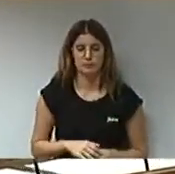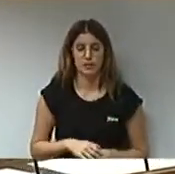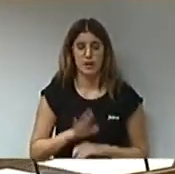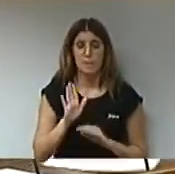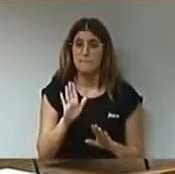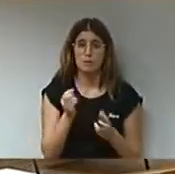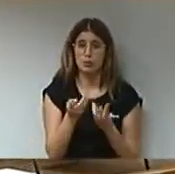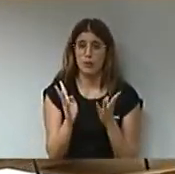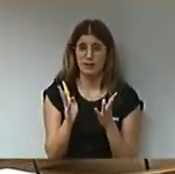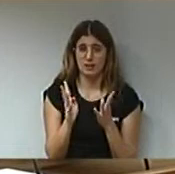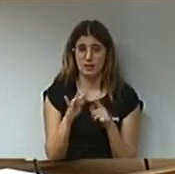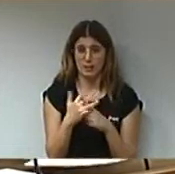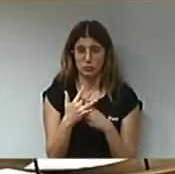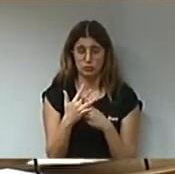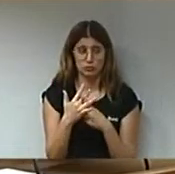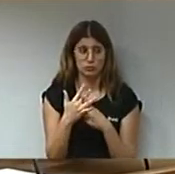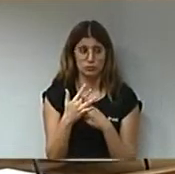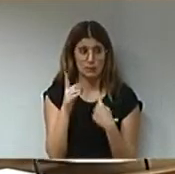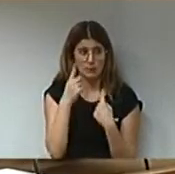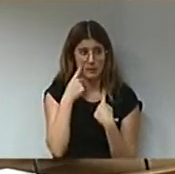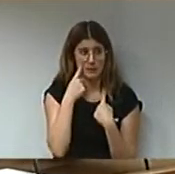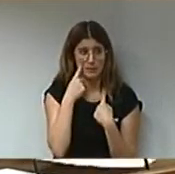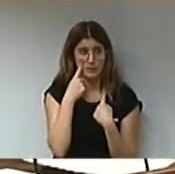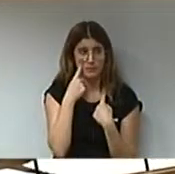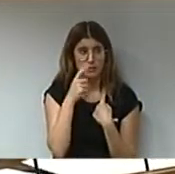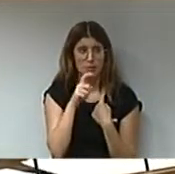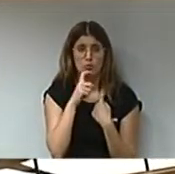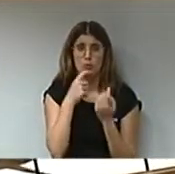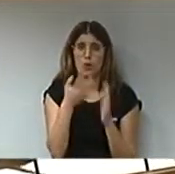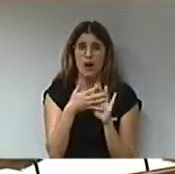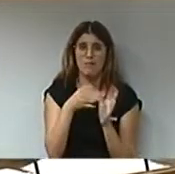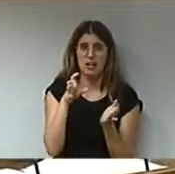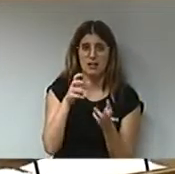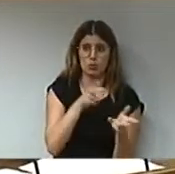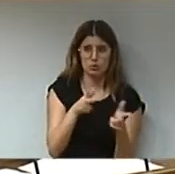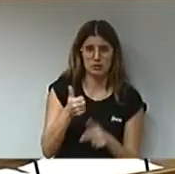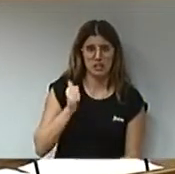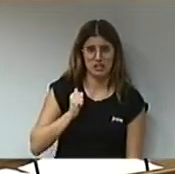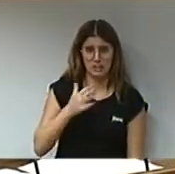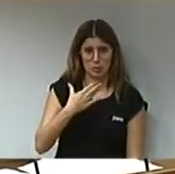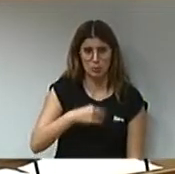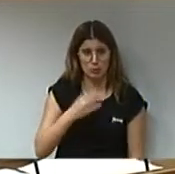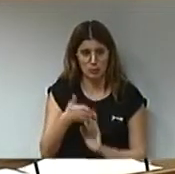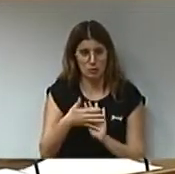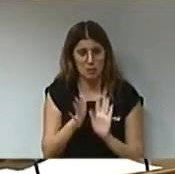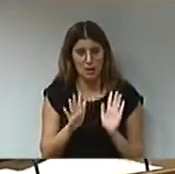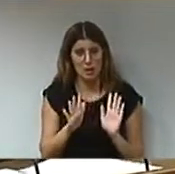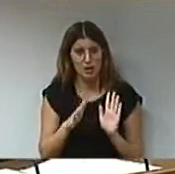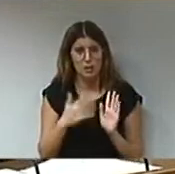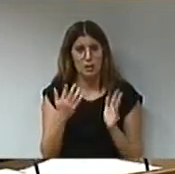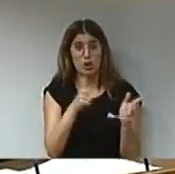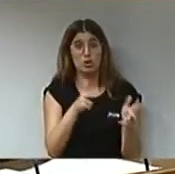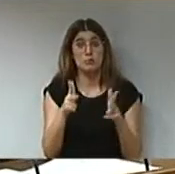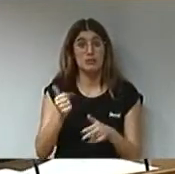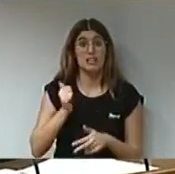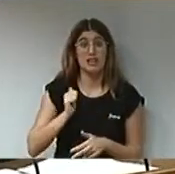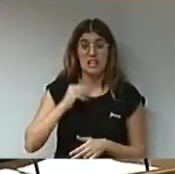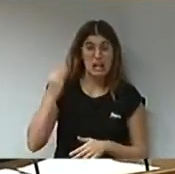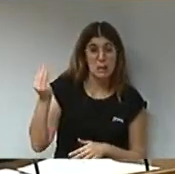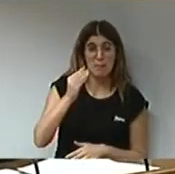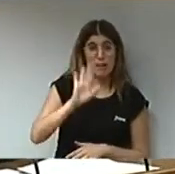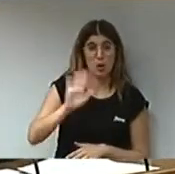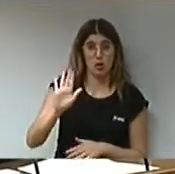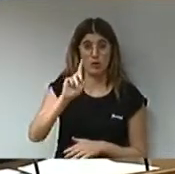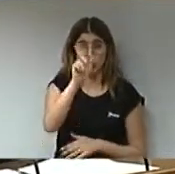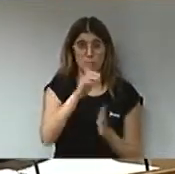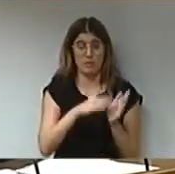Però en qualsevol cas, mire, com que no podem parlar del Clínic? Clar que podem parlar del Clínic. El Clínic és un dels millors hospitals de la Comunitat